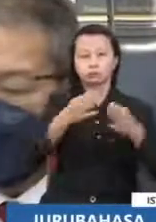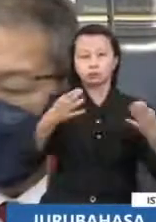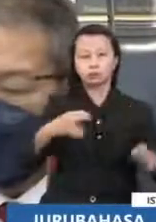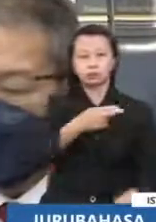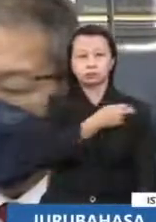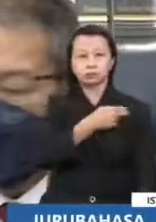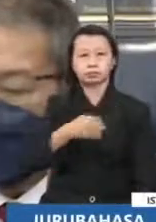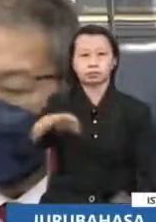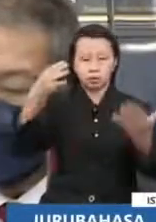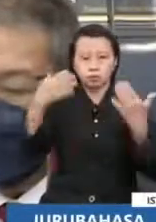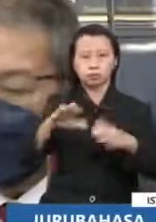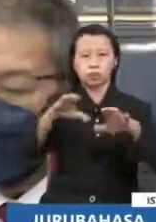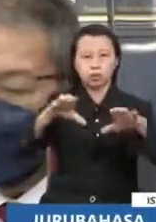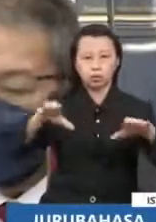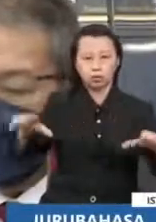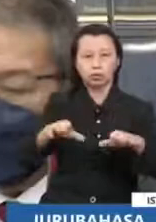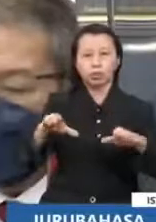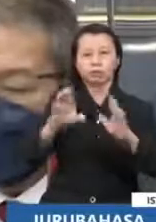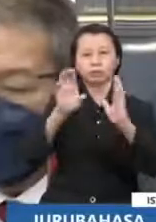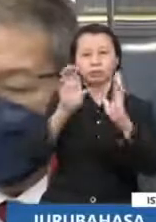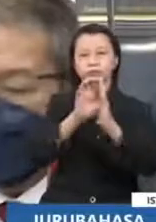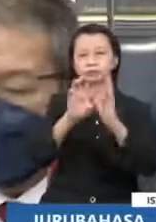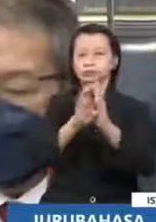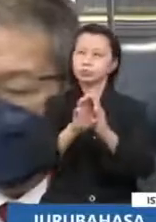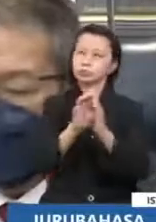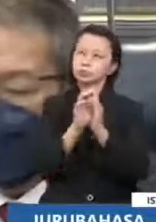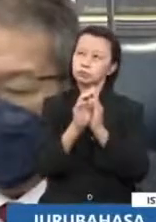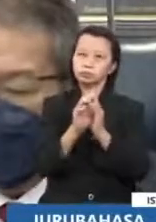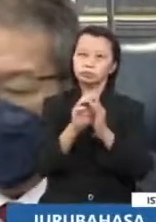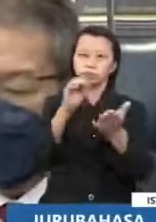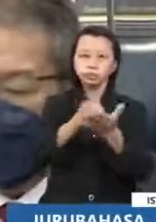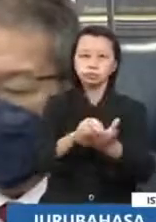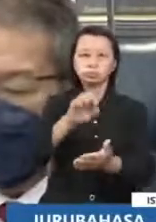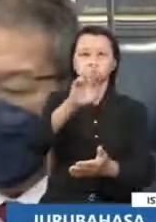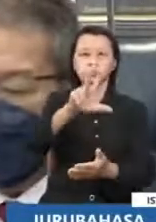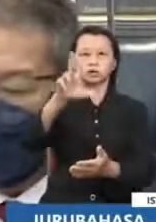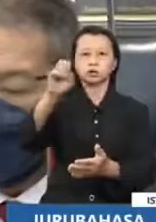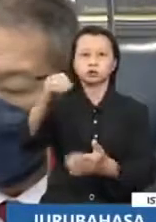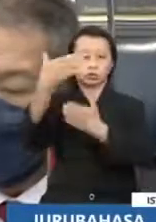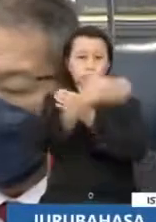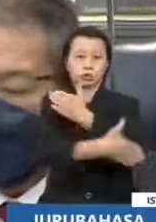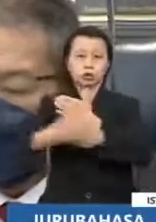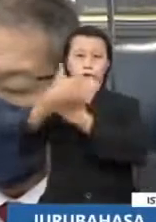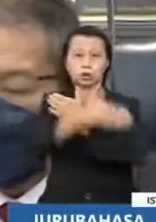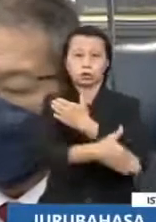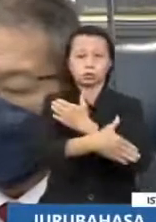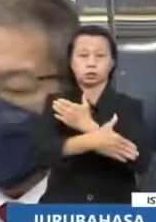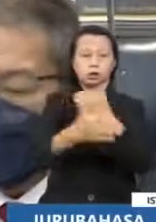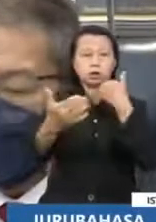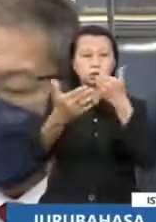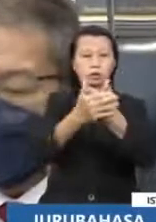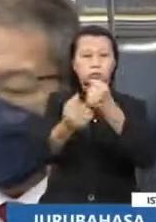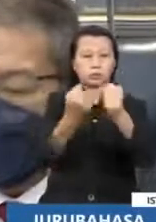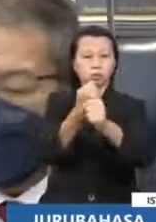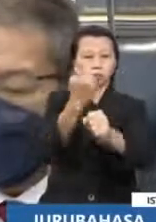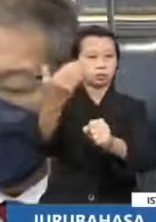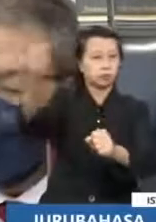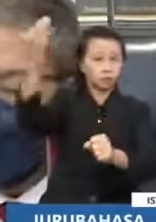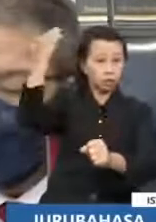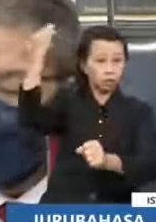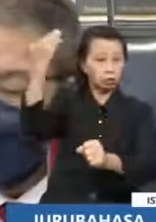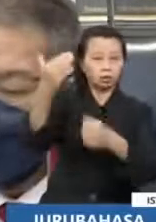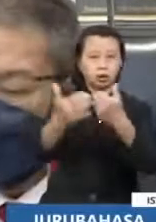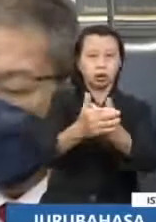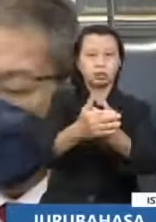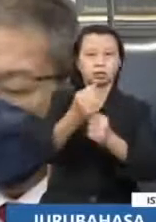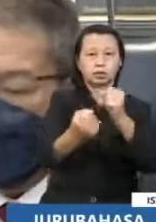sudah dijalankan, sebagai contohnya di 30 buah negara sehingga tahun lalu, dan